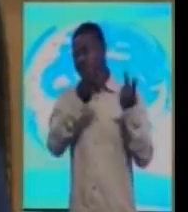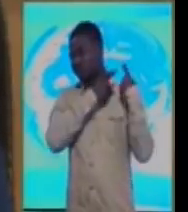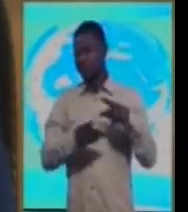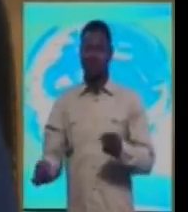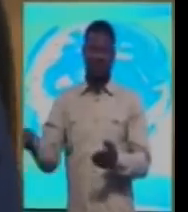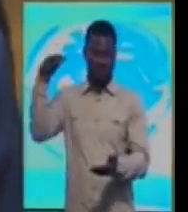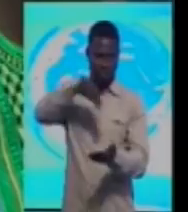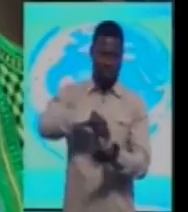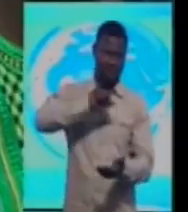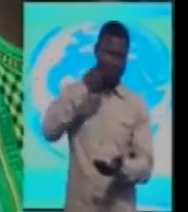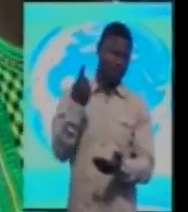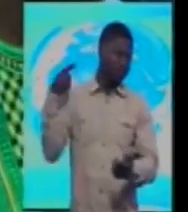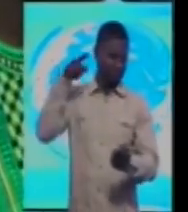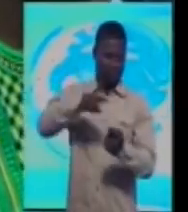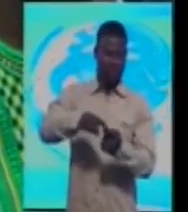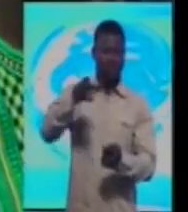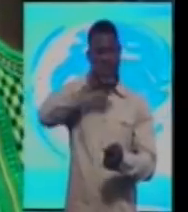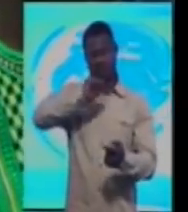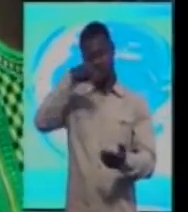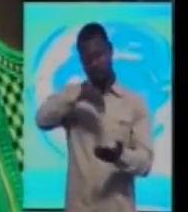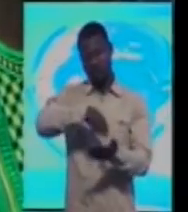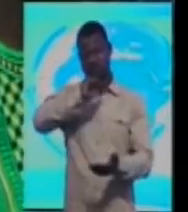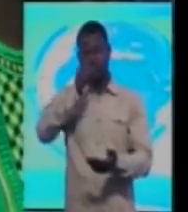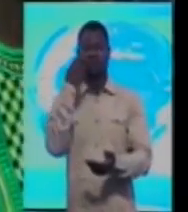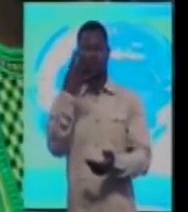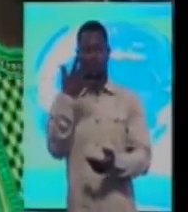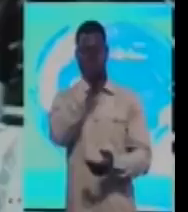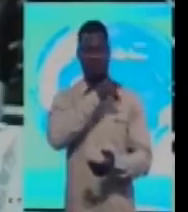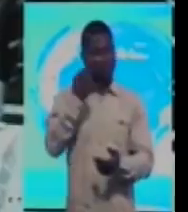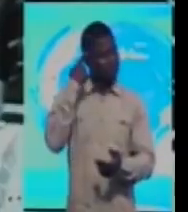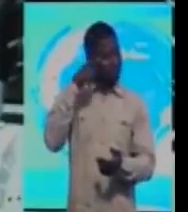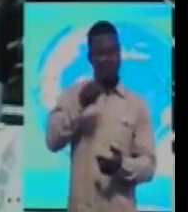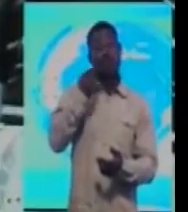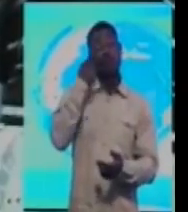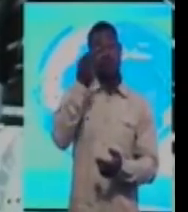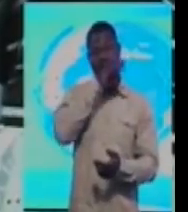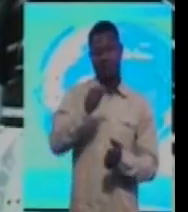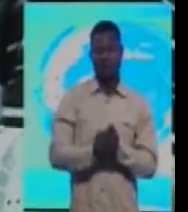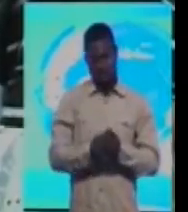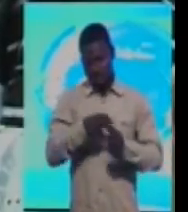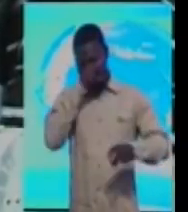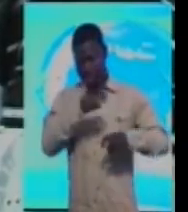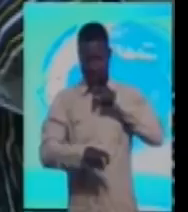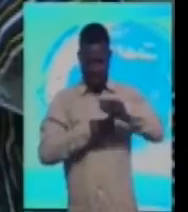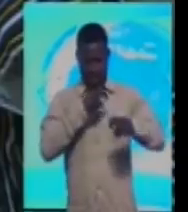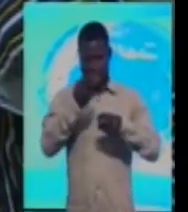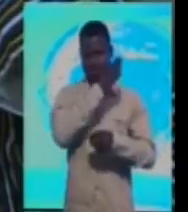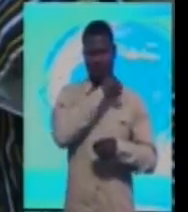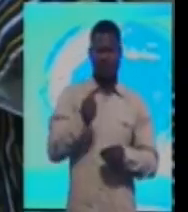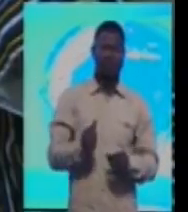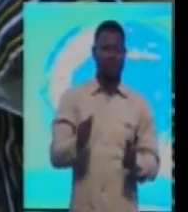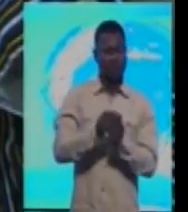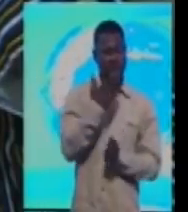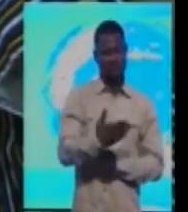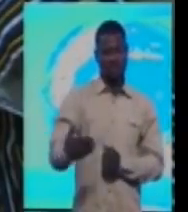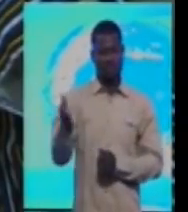Il était question d'évaluer l'impact de la campagne radio sur l'augmentation des consultations cliniques pour les enfants atteints de pneumonie,